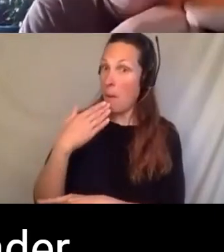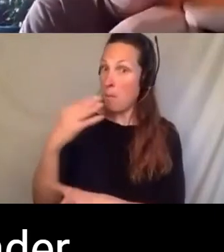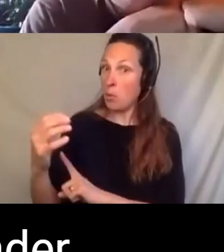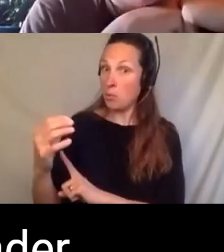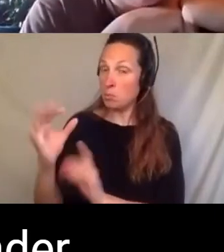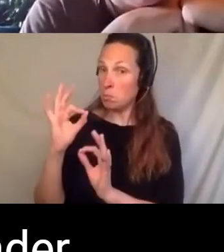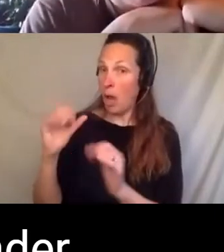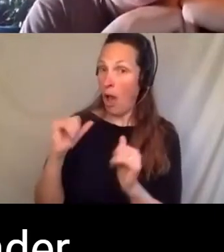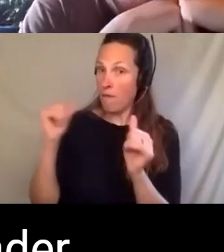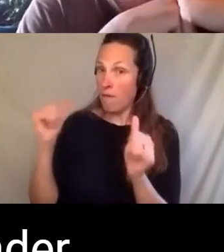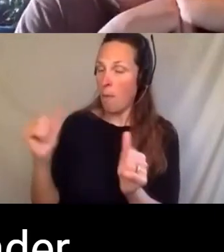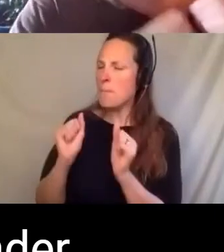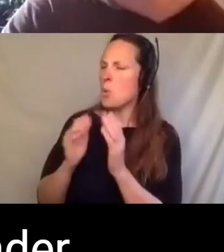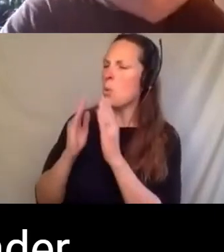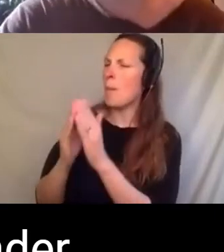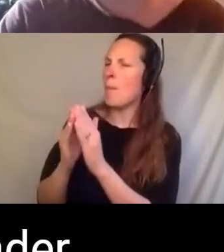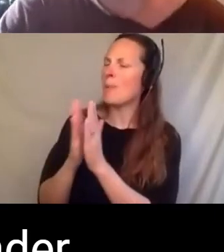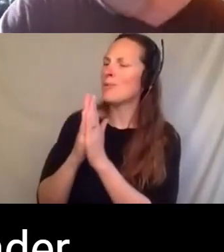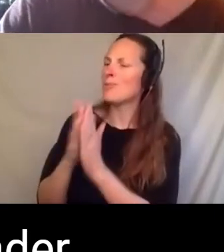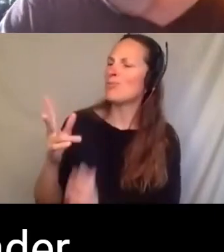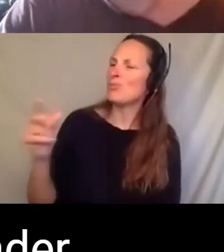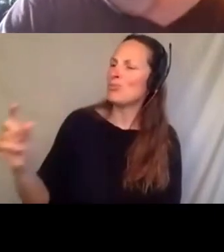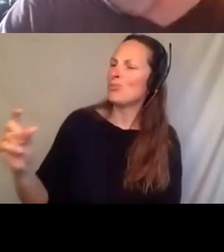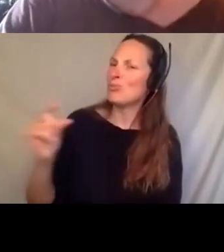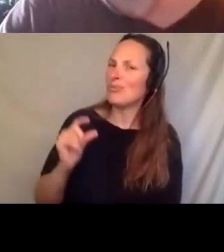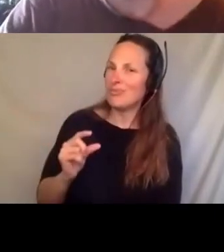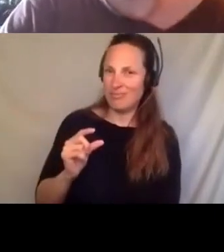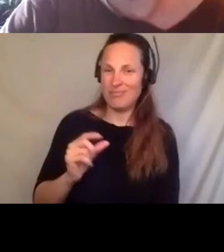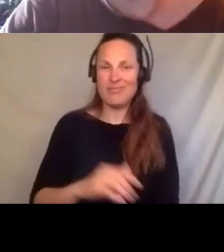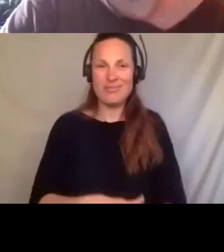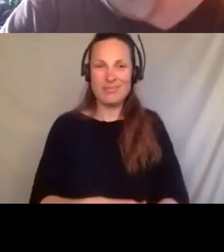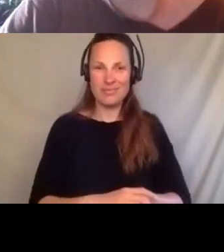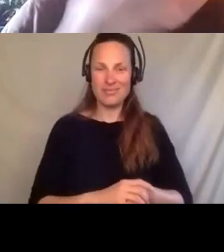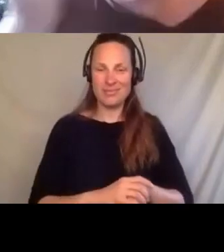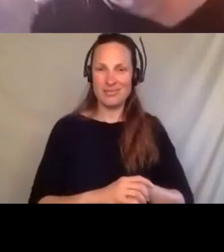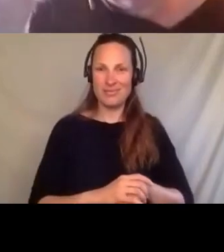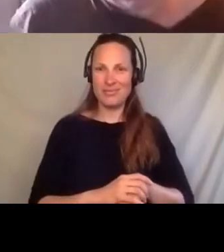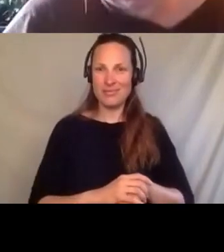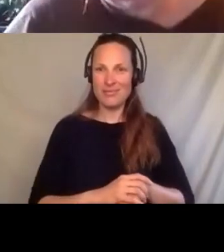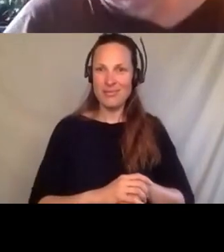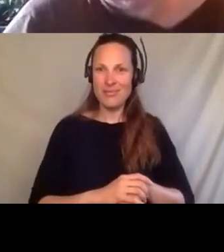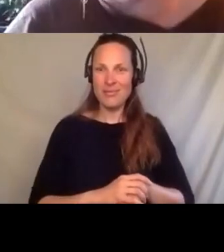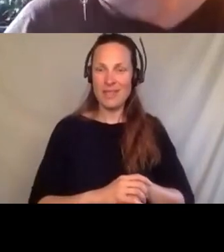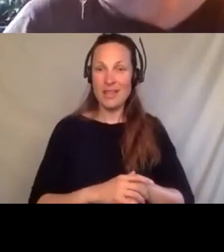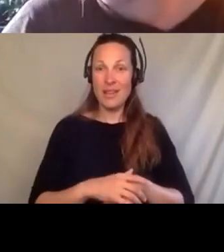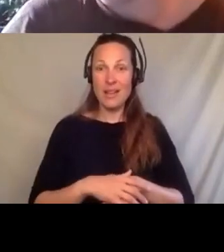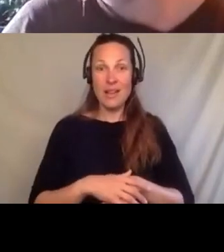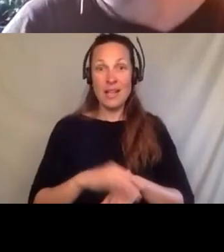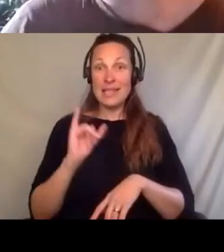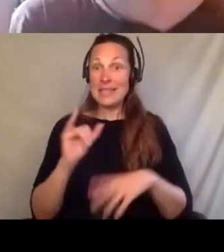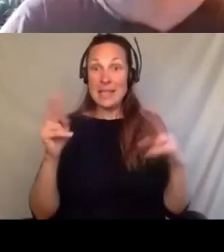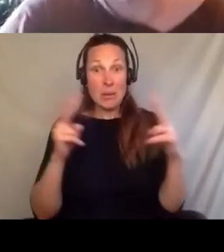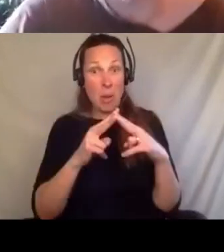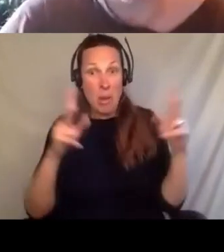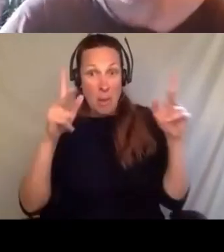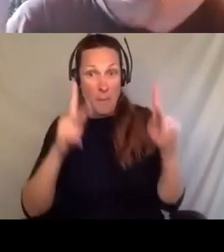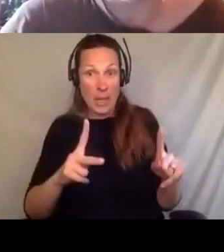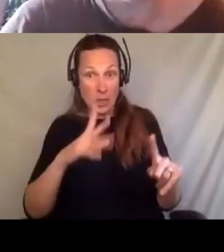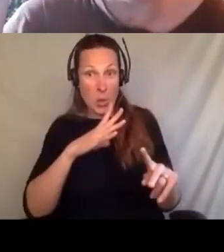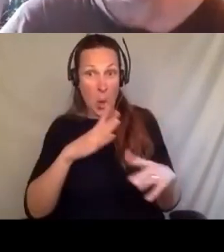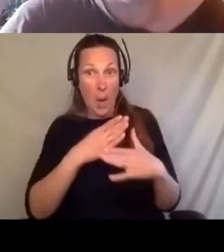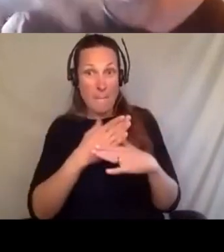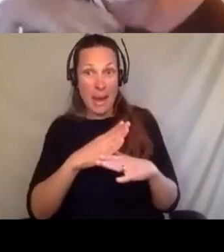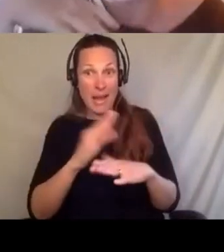demander une petite branche ou deux. Et donc, si vous n'avez pas personne dans votre entourage qui a du thym, vous pouvez en acheter